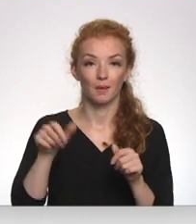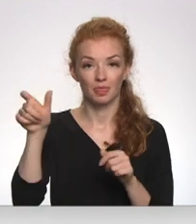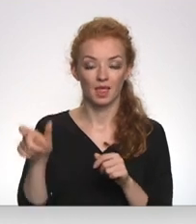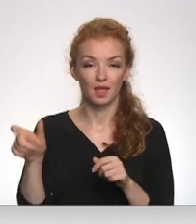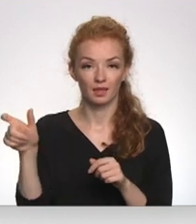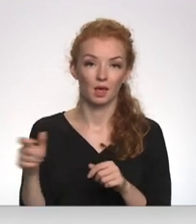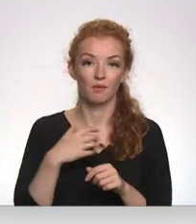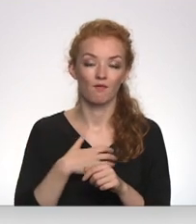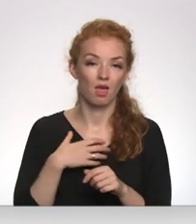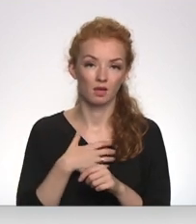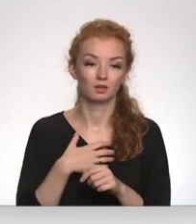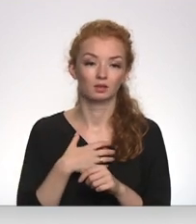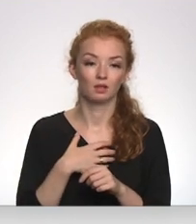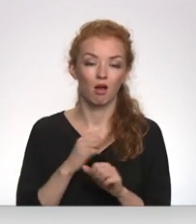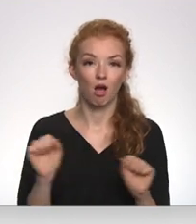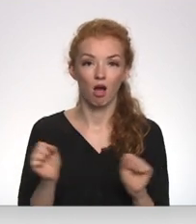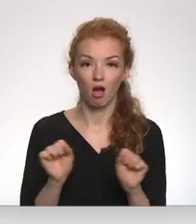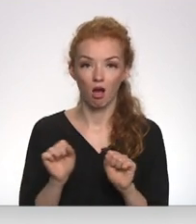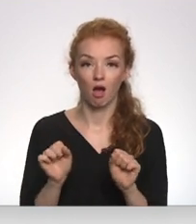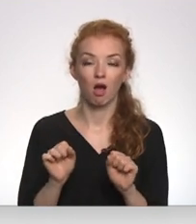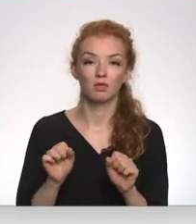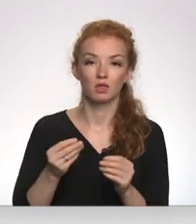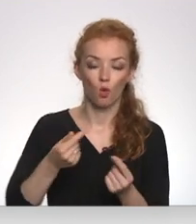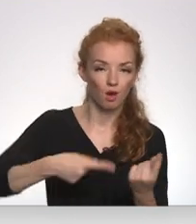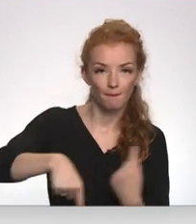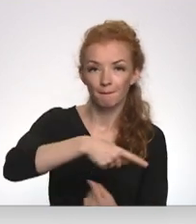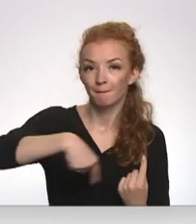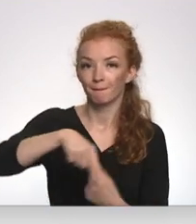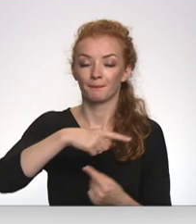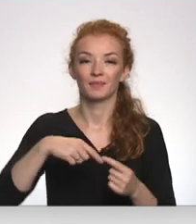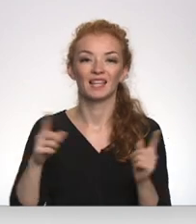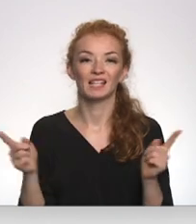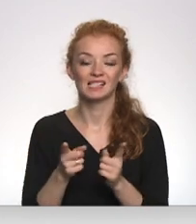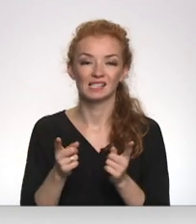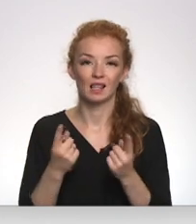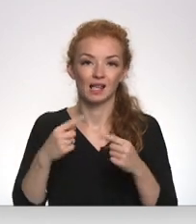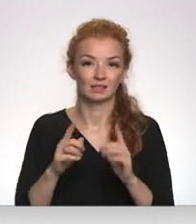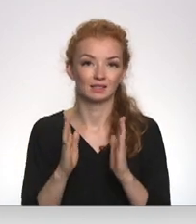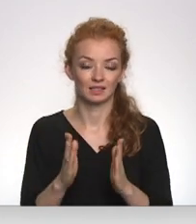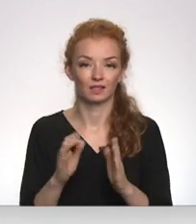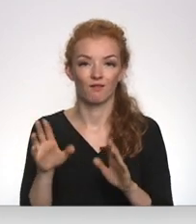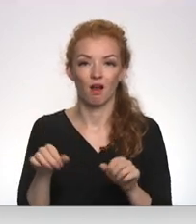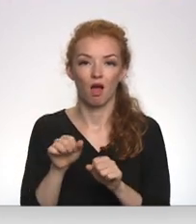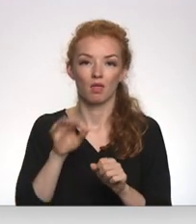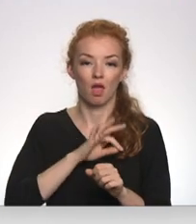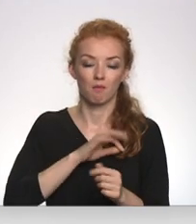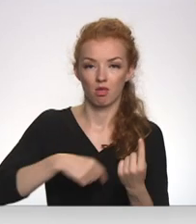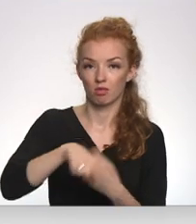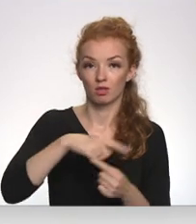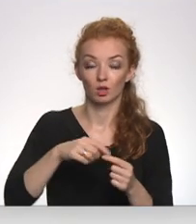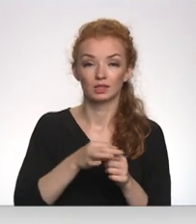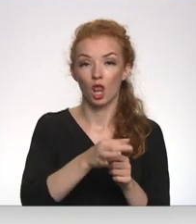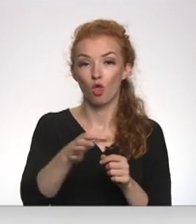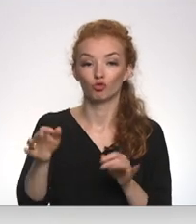un uzņēmējiem ātri apgrozāmas līdzekļas, teiksim, tāds īstermiņa moments, kurus var ātri atpelnīt.